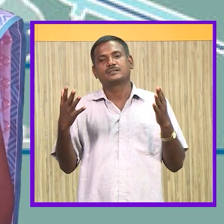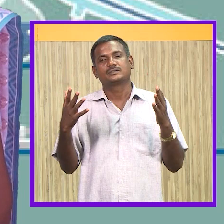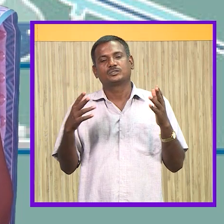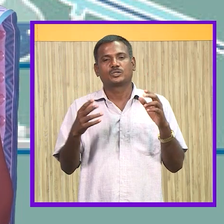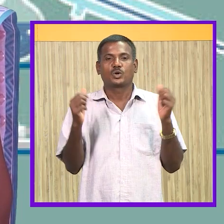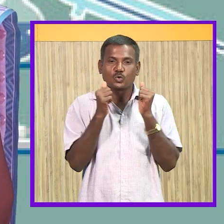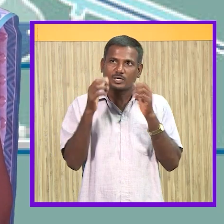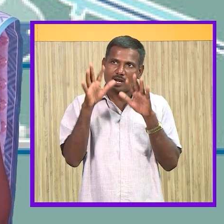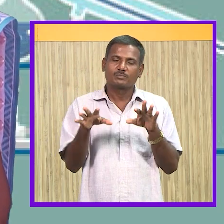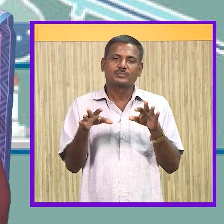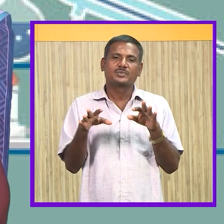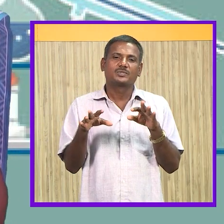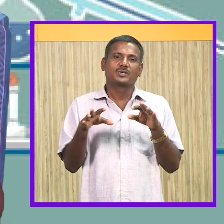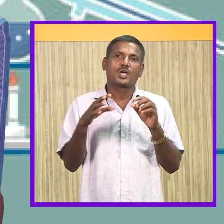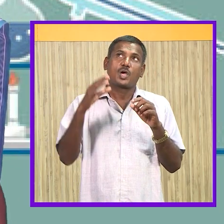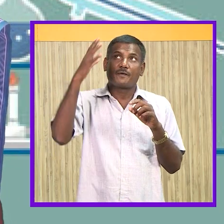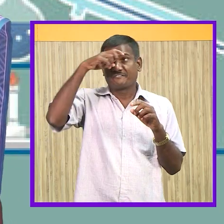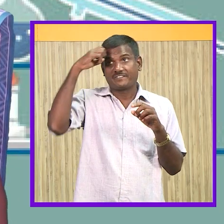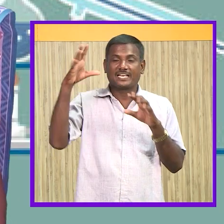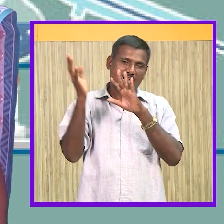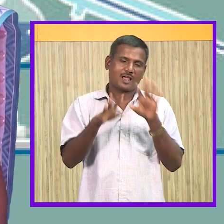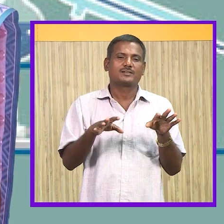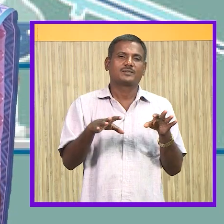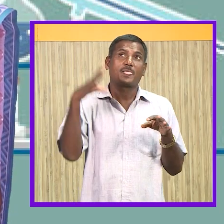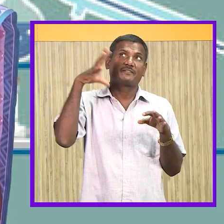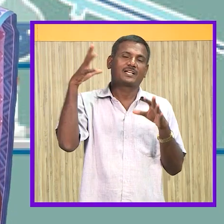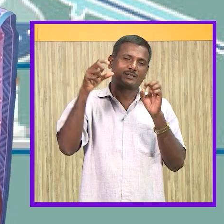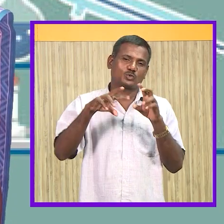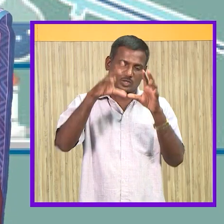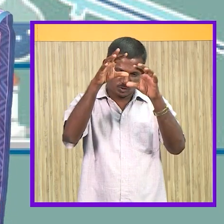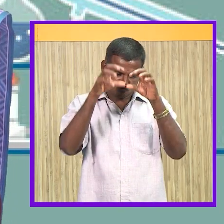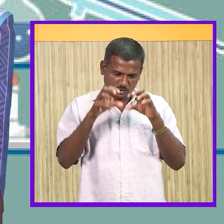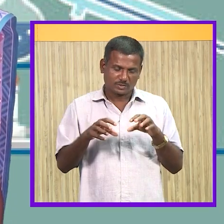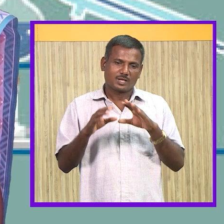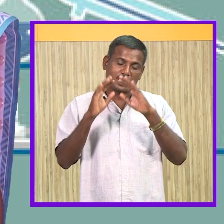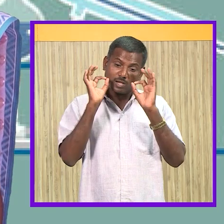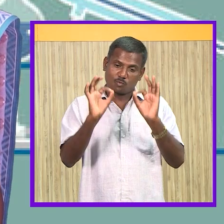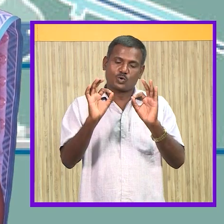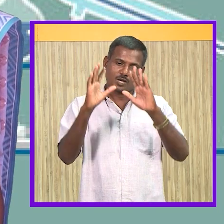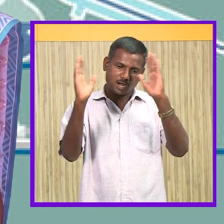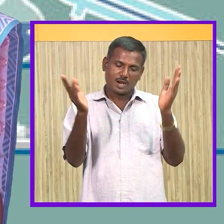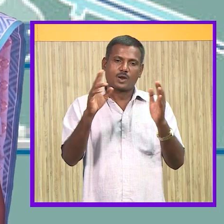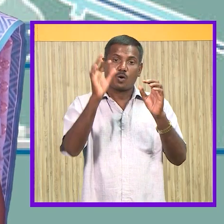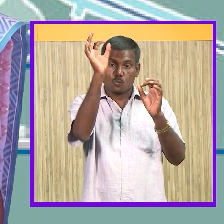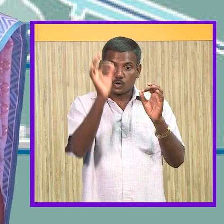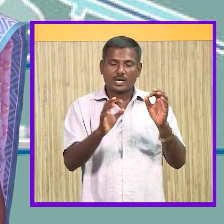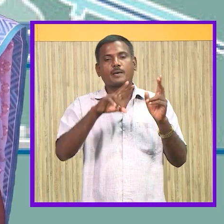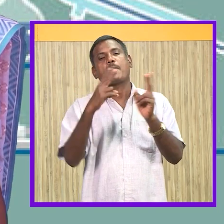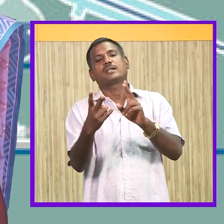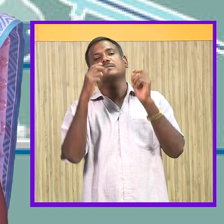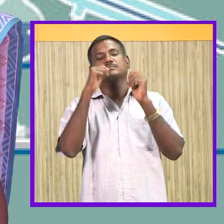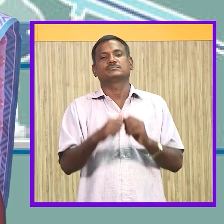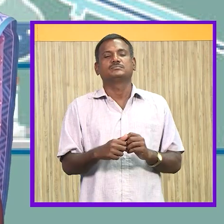அதனை தொடர்ந்து குளிர்காலம், அதன் பின்னர் கோடை காலம் என தொடர்ந்து வருவதால் இதுவும் ஒரு கால ஒழுங்கு மாற்றத்திற்கு எடுத்துக்காட்டு